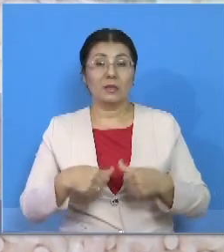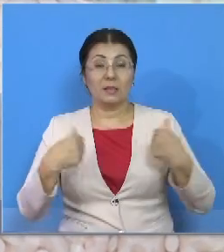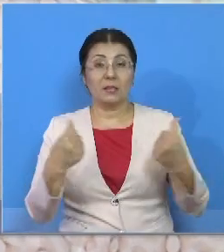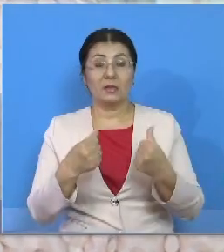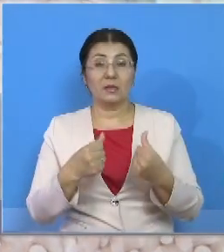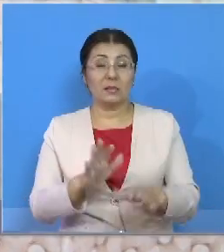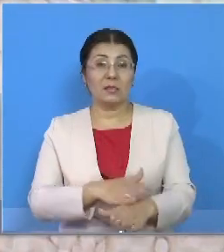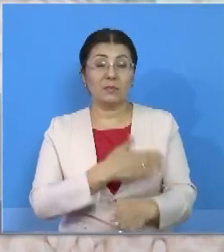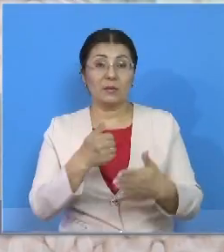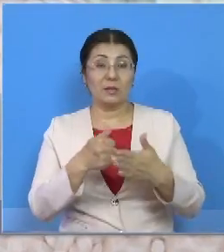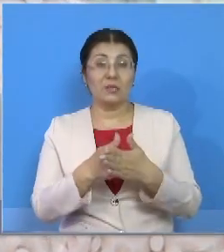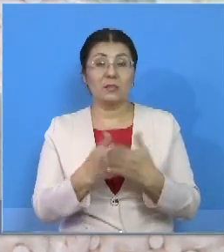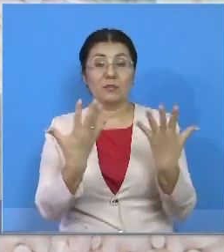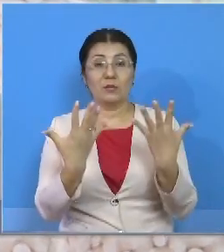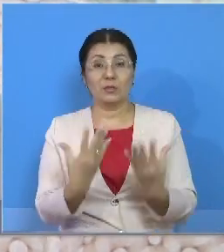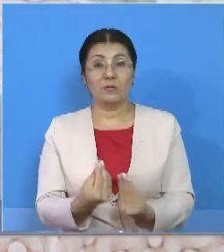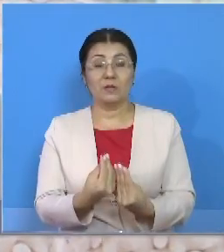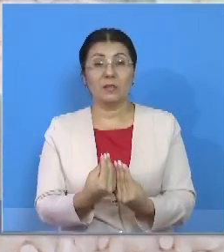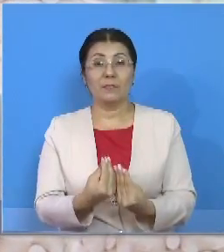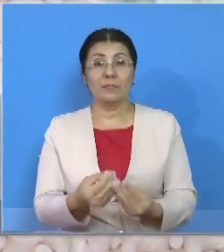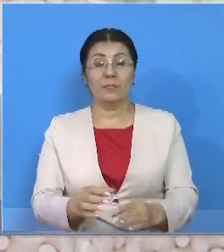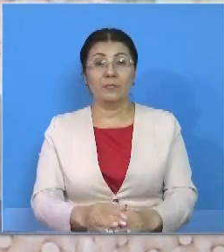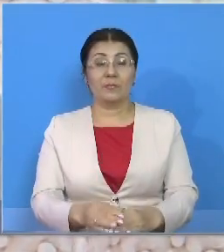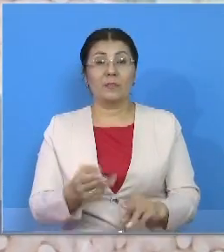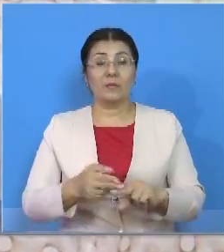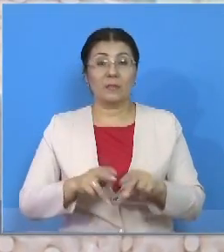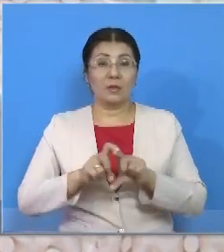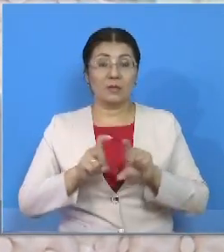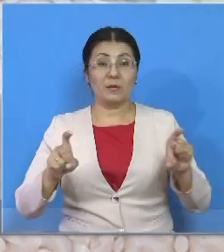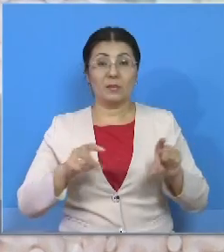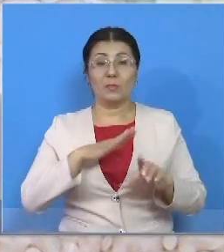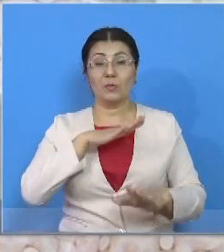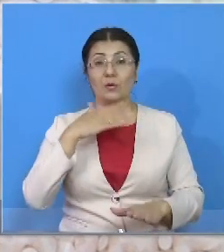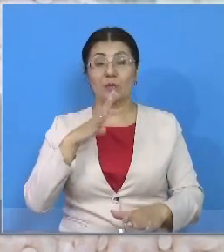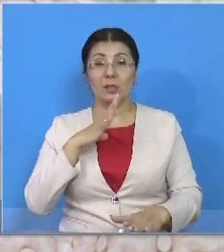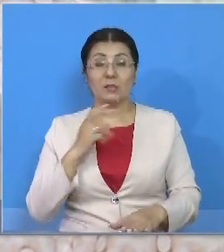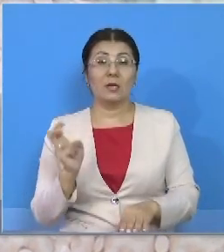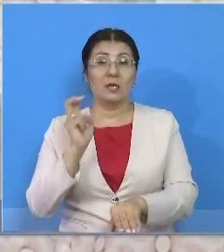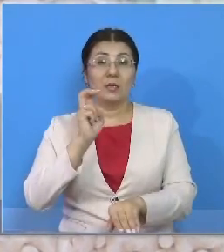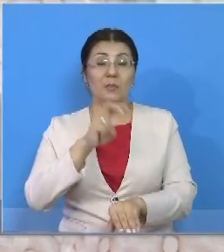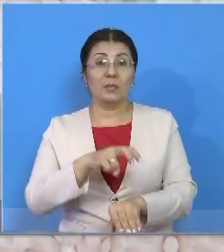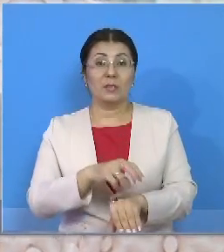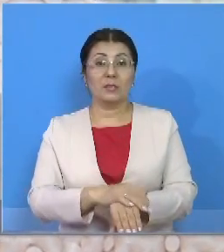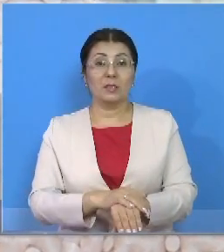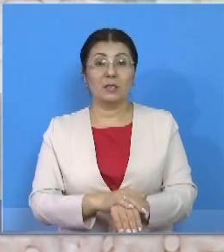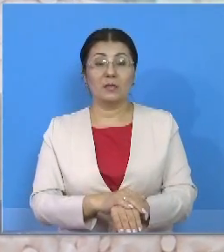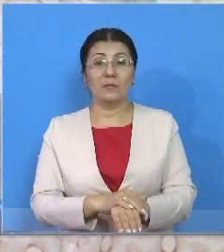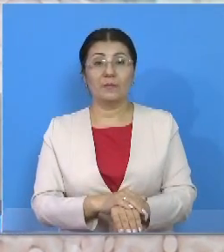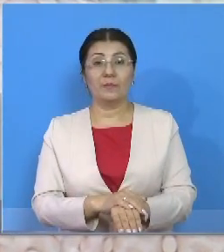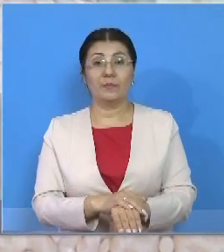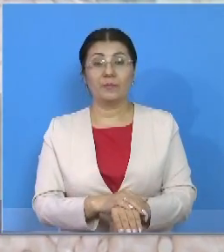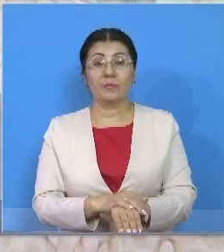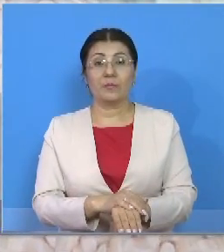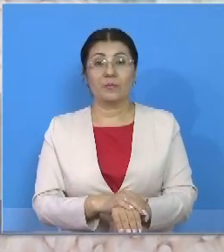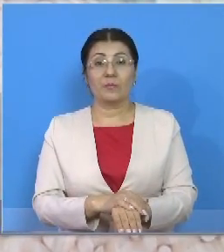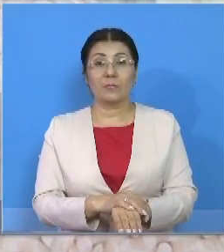до сегодняшнего момента. На этот объект мы несколько раз уже приезжали, составляли